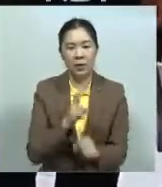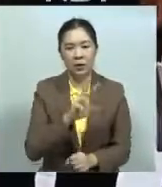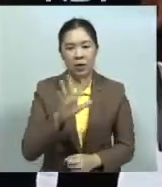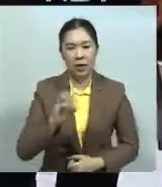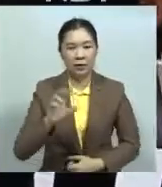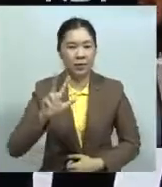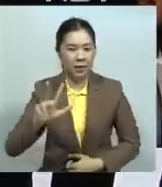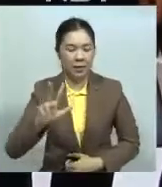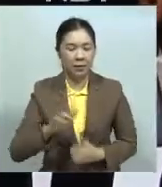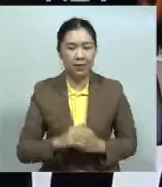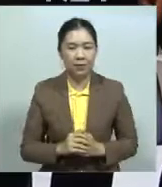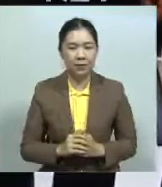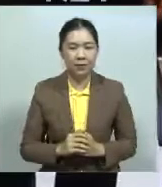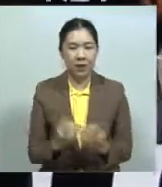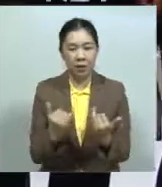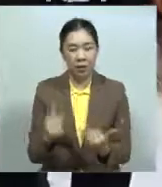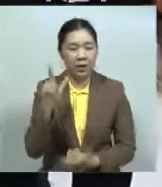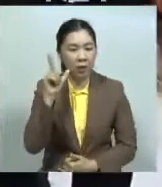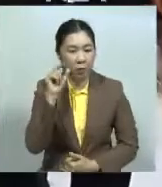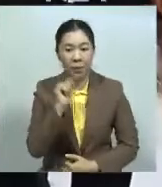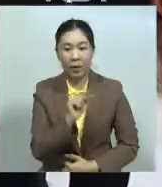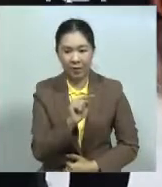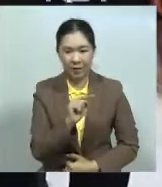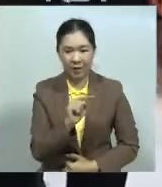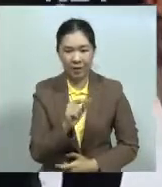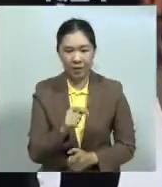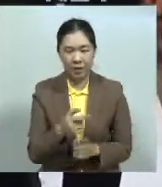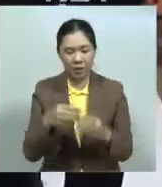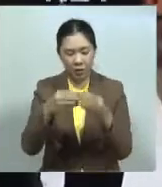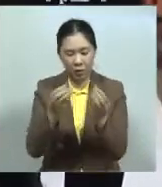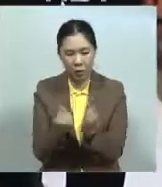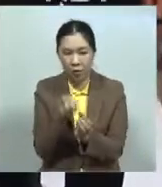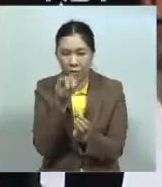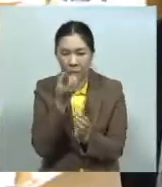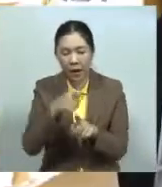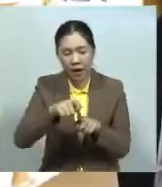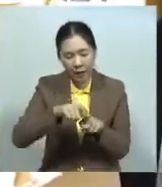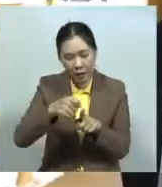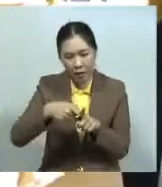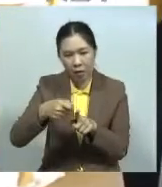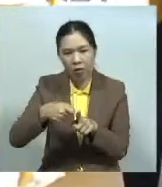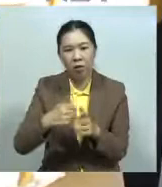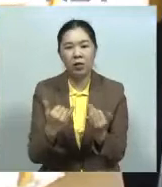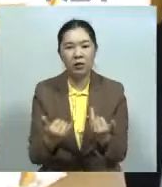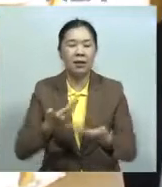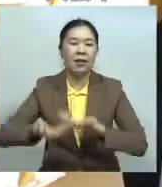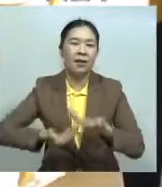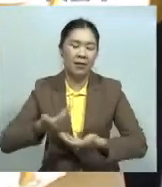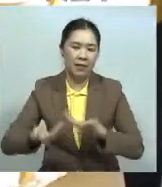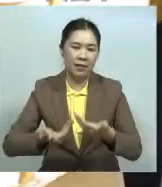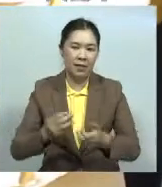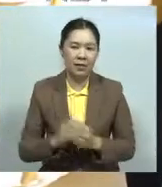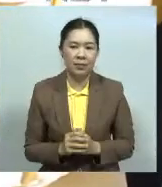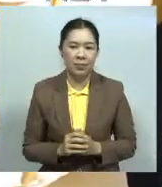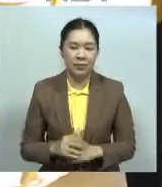2553ปัจจุบันค่ะนางถวินหรือว่าแม่หนิงยังคงร้อยมาลัยขายในตลาดเทศบาลเมืองราชบุรีอยู่นะคะโดยผู้ว่า